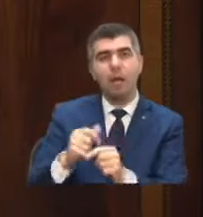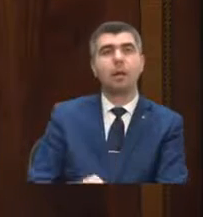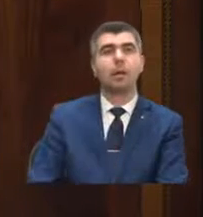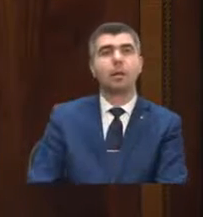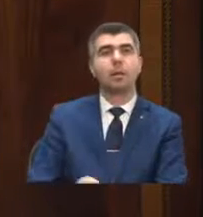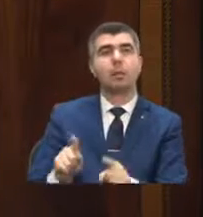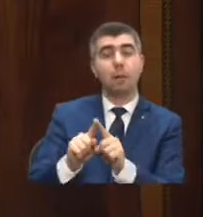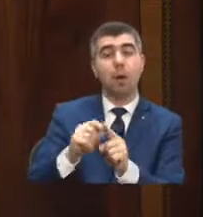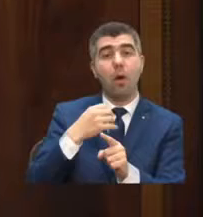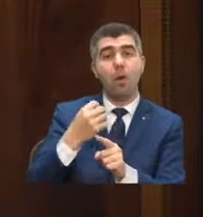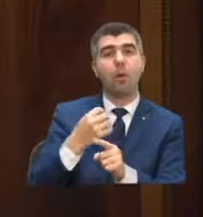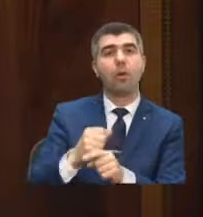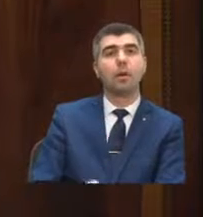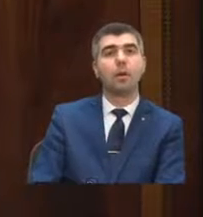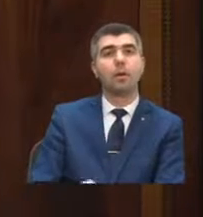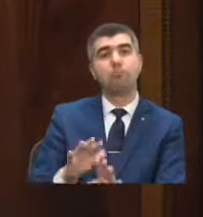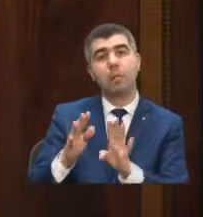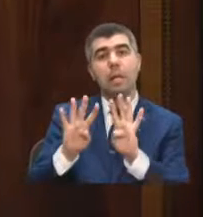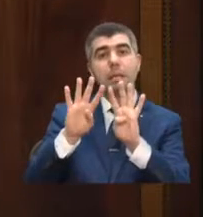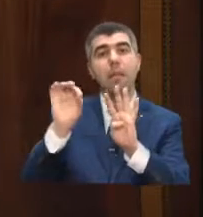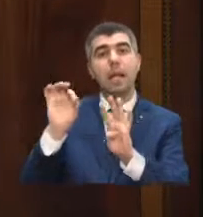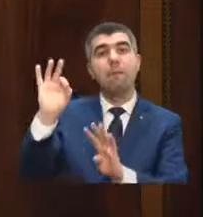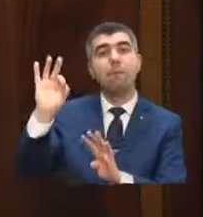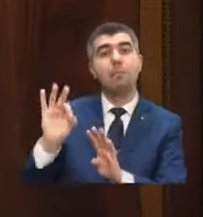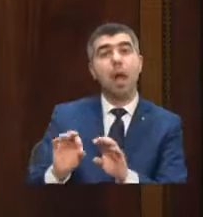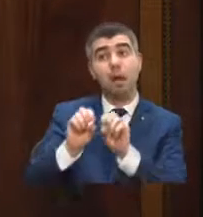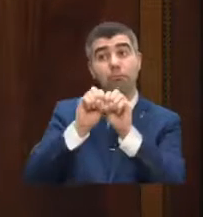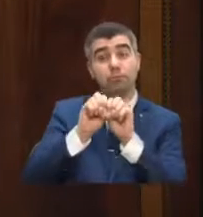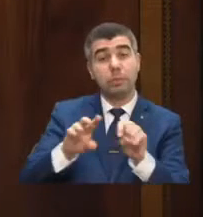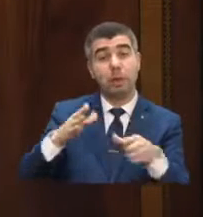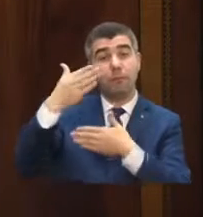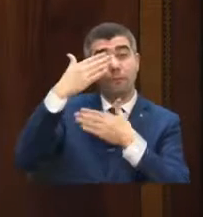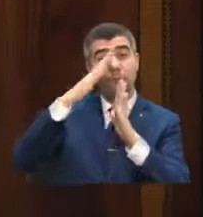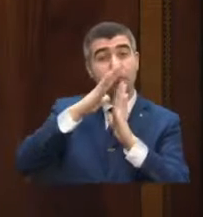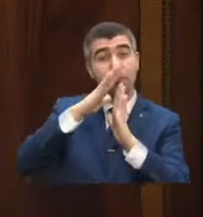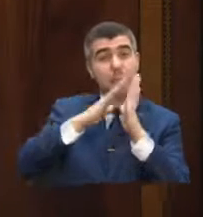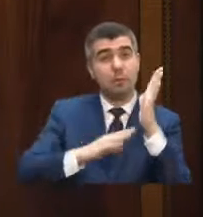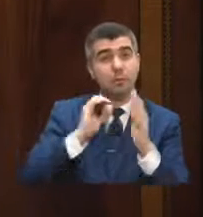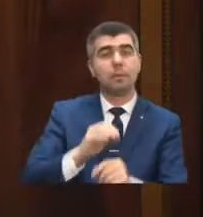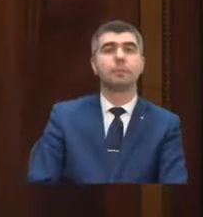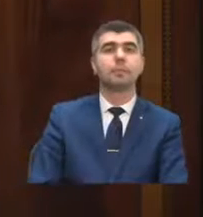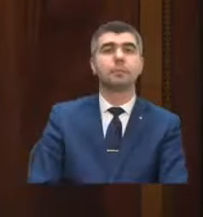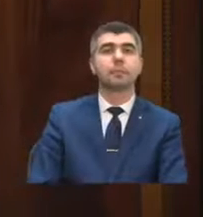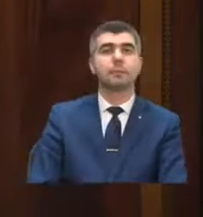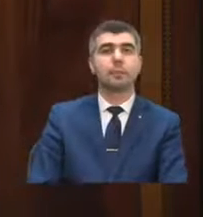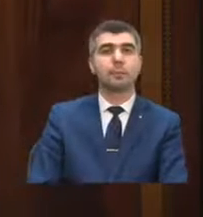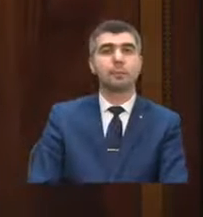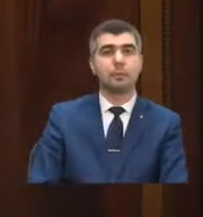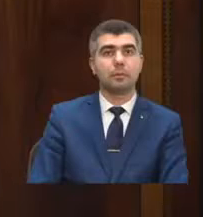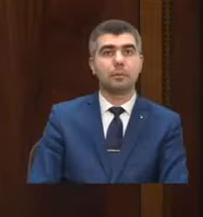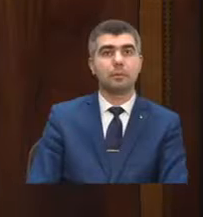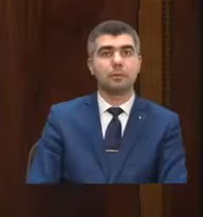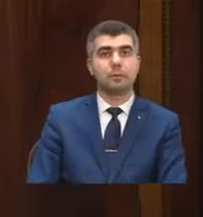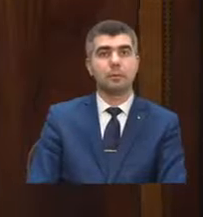واللي المغرب كينتمي ليه فيه 80%، وهي النسبه ديال بلادنا وانا غنجي لها.